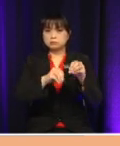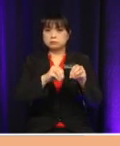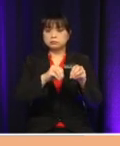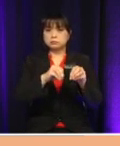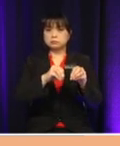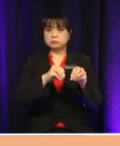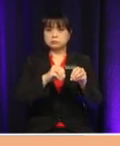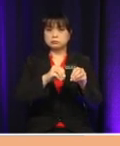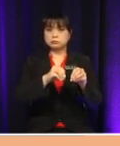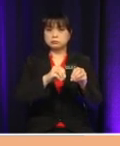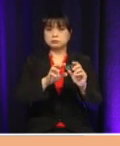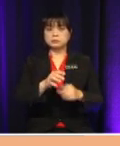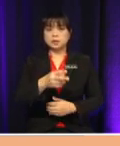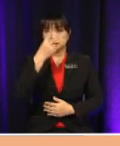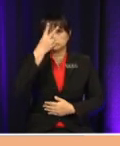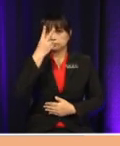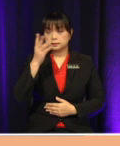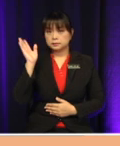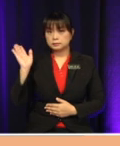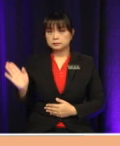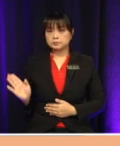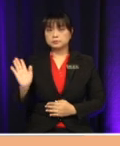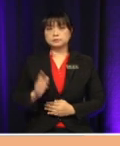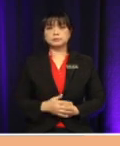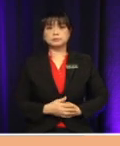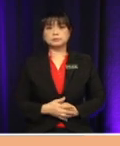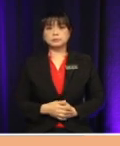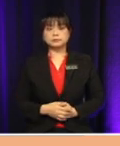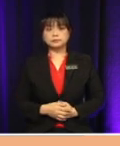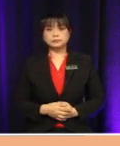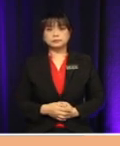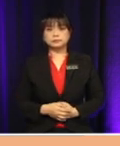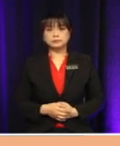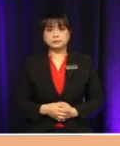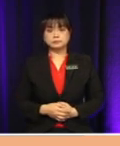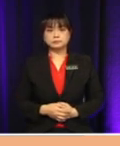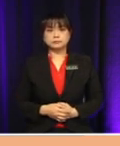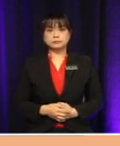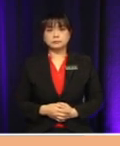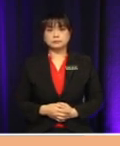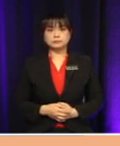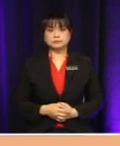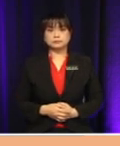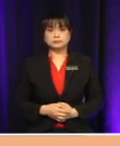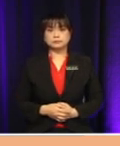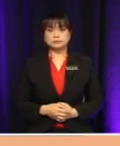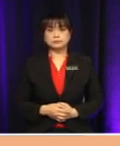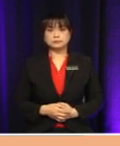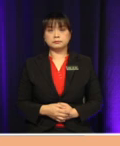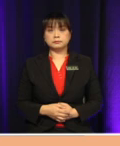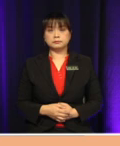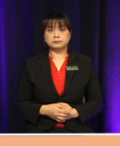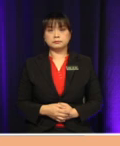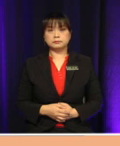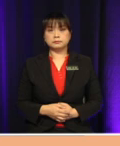tisu Wah ini ya ini kultu Tissue ini adalah pengetahuan dari pada bab 6 Fika